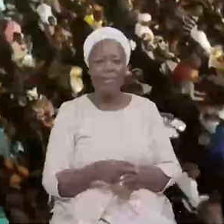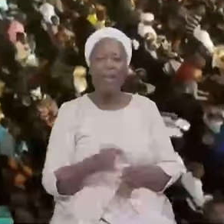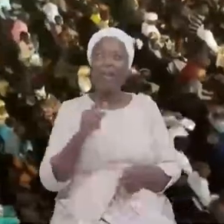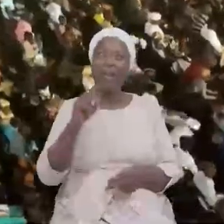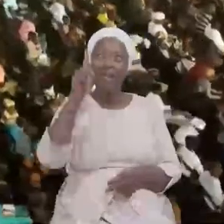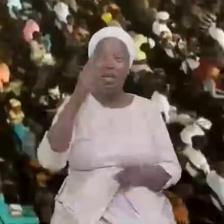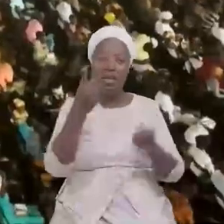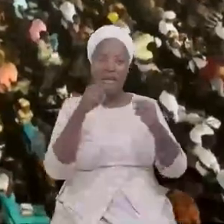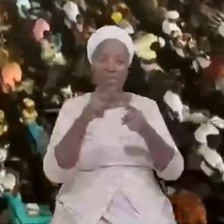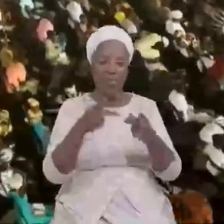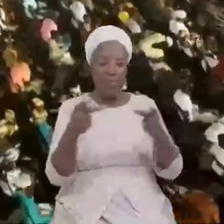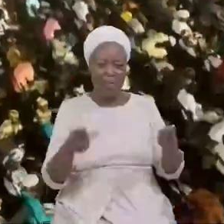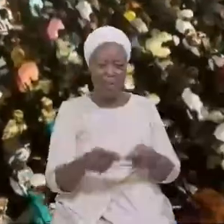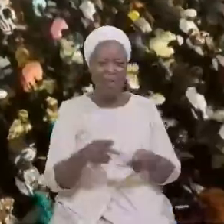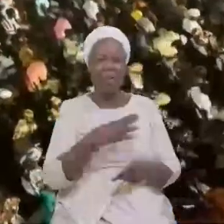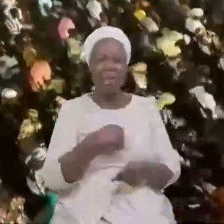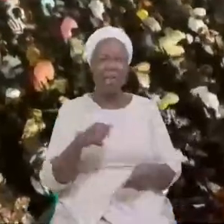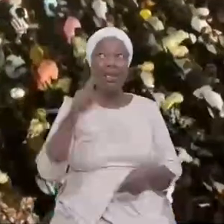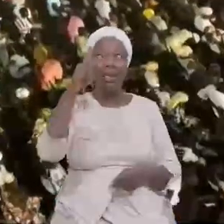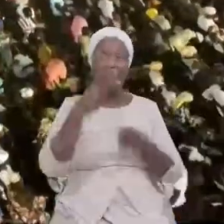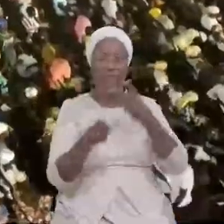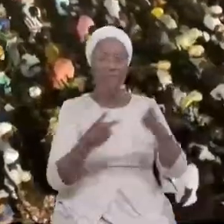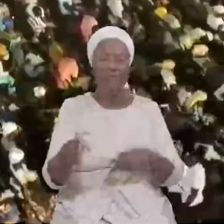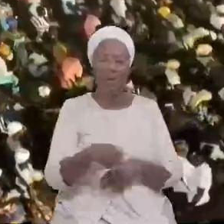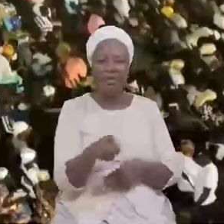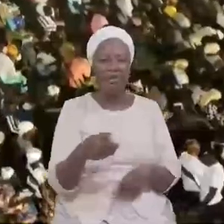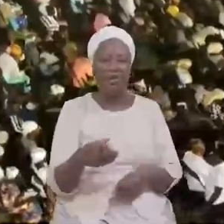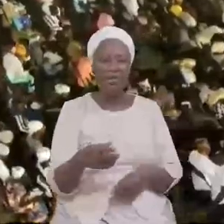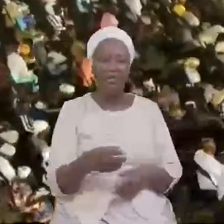Il est venu dans un lieu donné et il les a visités là-bas.